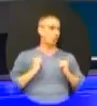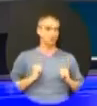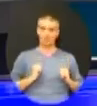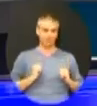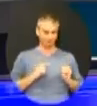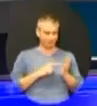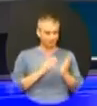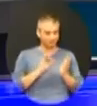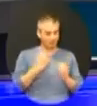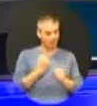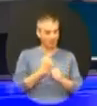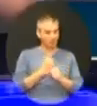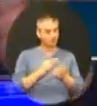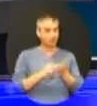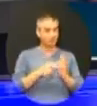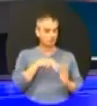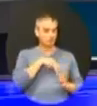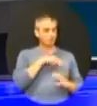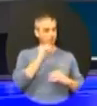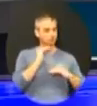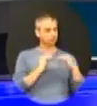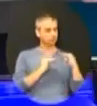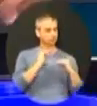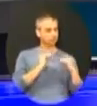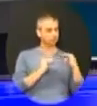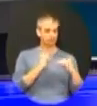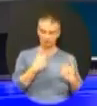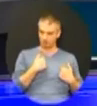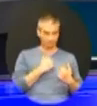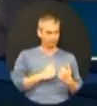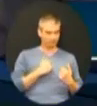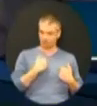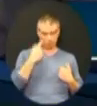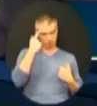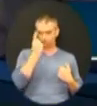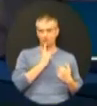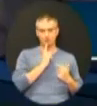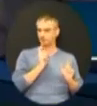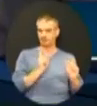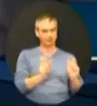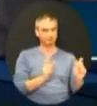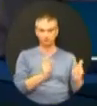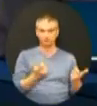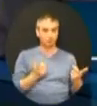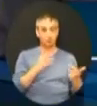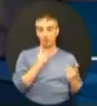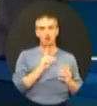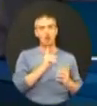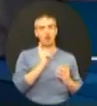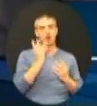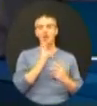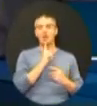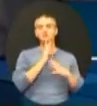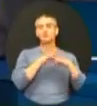לו כי כדי להוציא לפועל מדיניות אחריית שיש בה איזונים ובלמים אני מצטערת אני לא חושבת שיש מספיק בלמים לא בגלל או אולי הבלמים לא מספיק